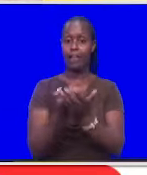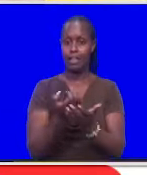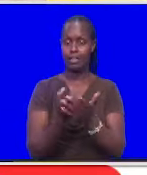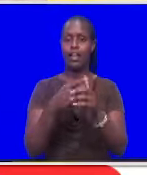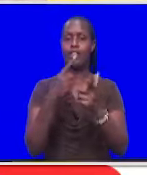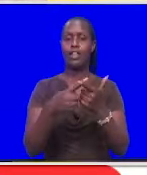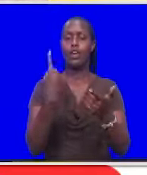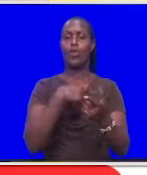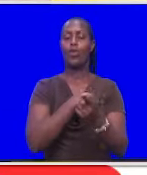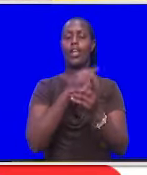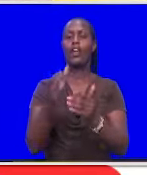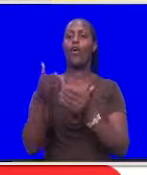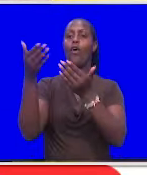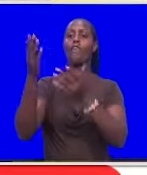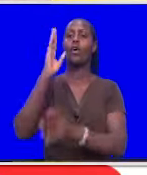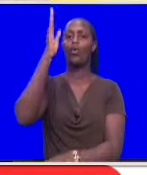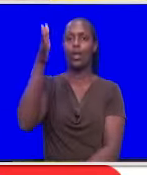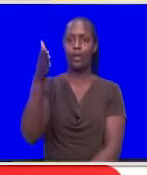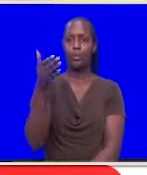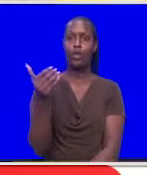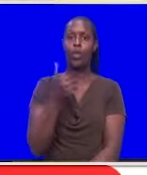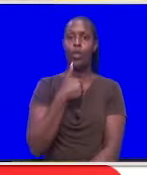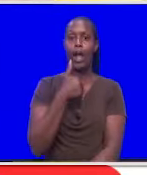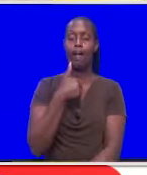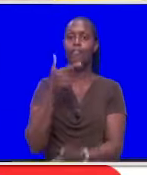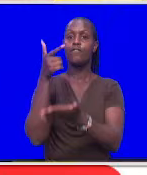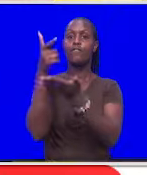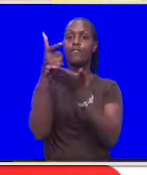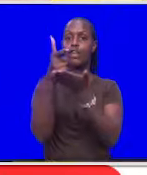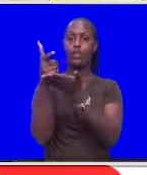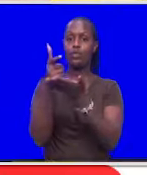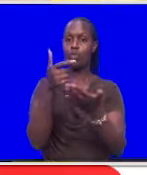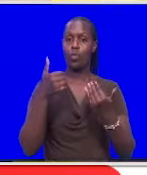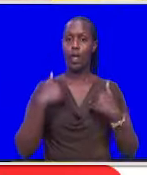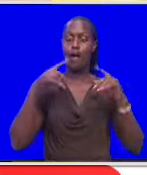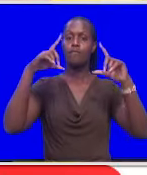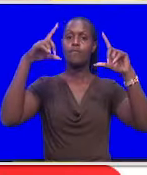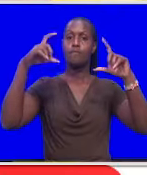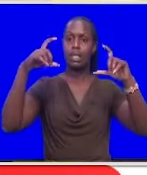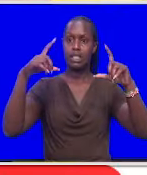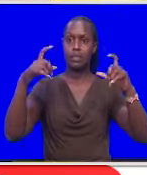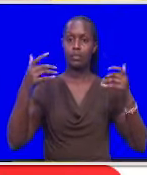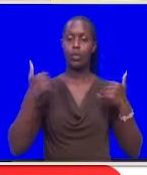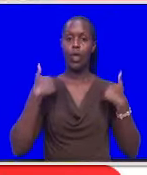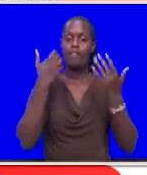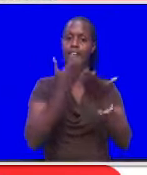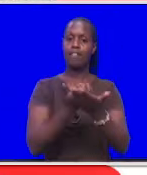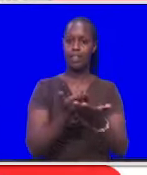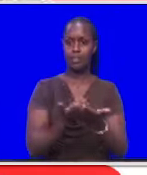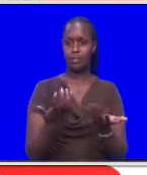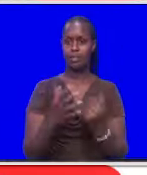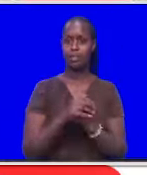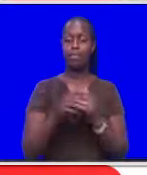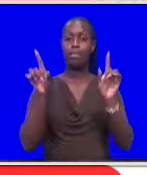us or we'll provide their videos, their photographs, the evidence is there. Hayo